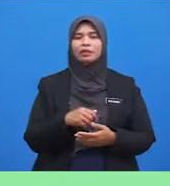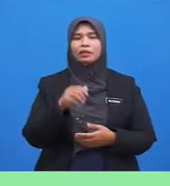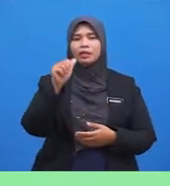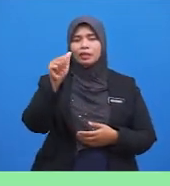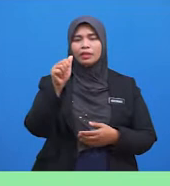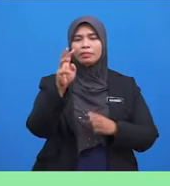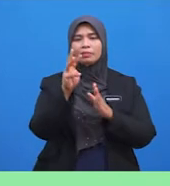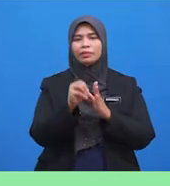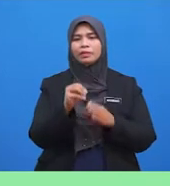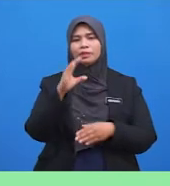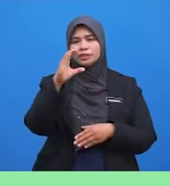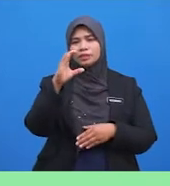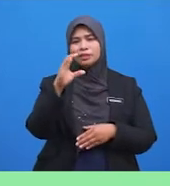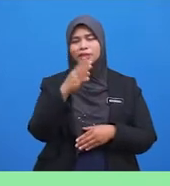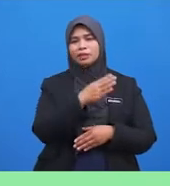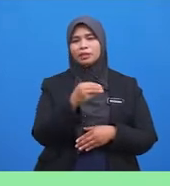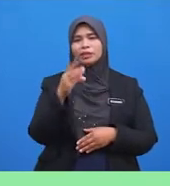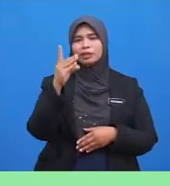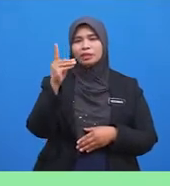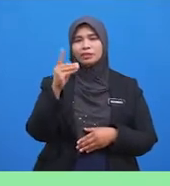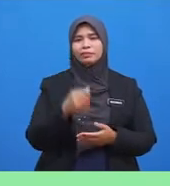A, C dan D.